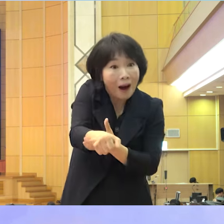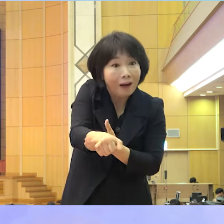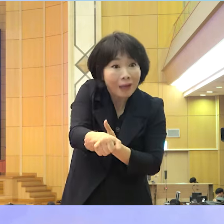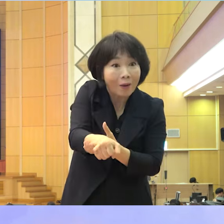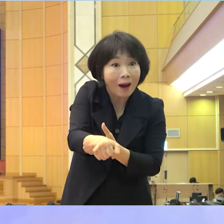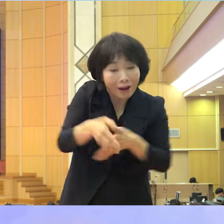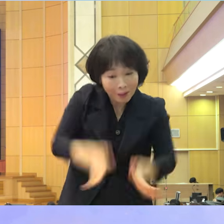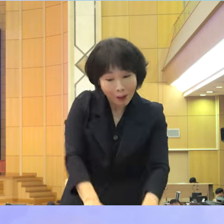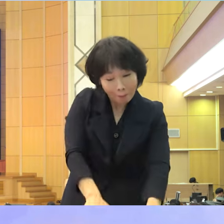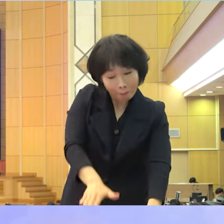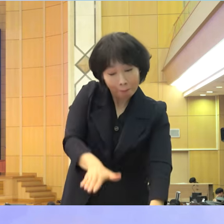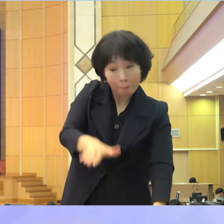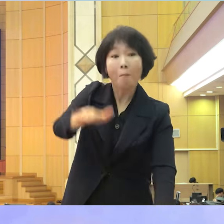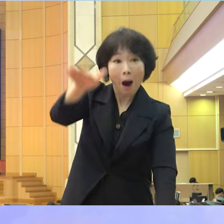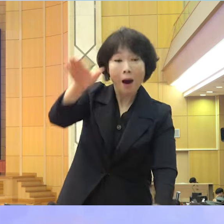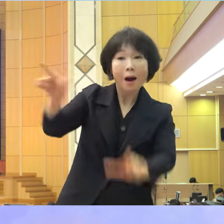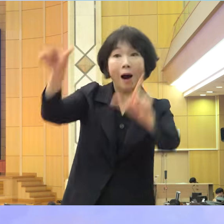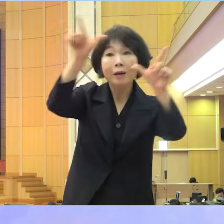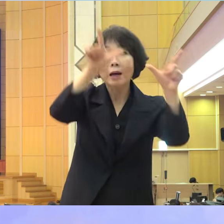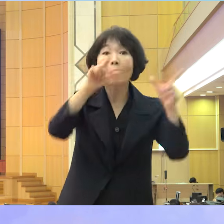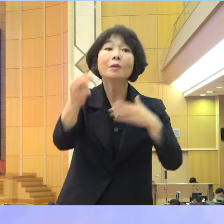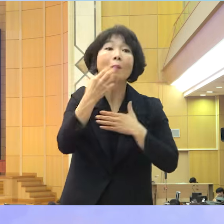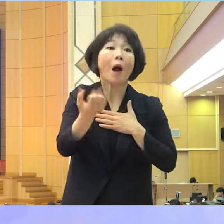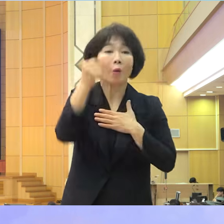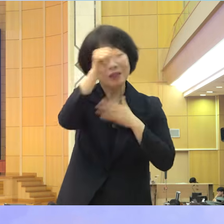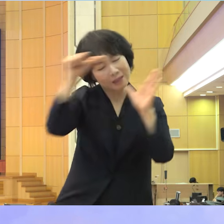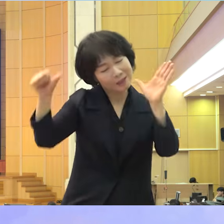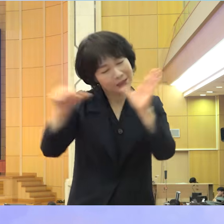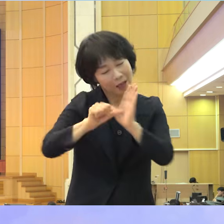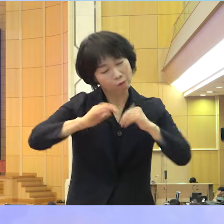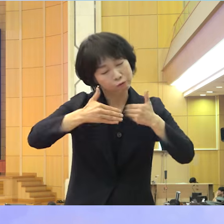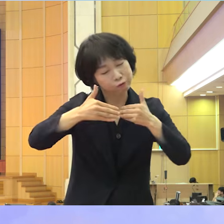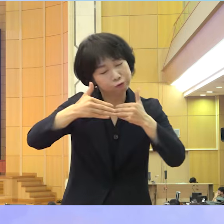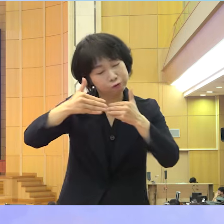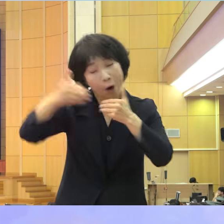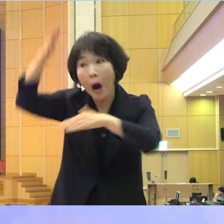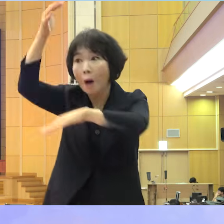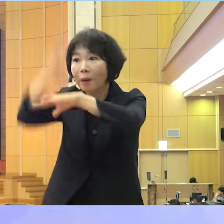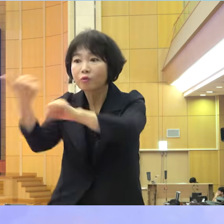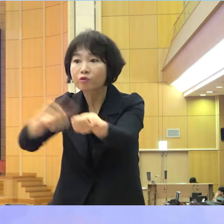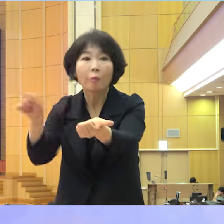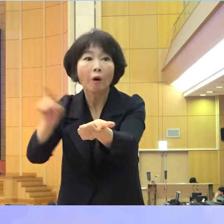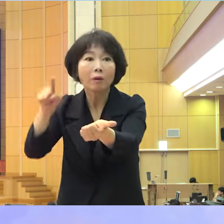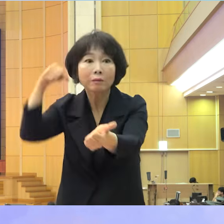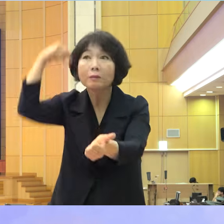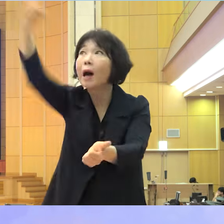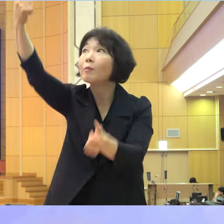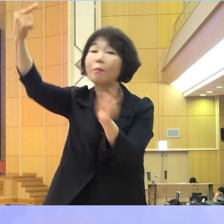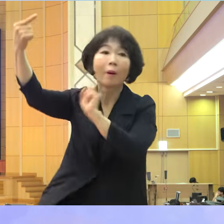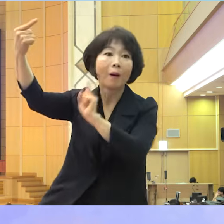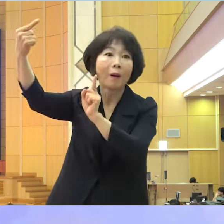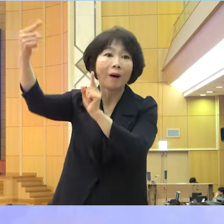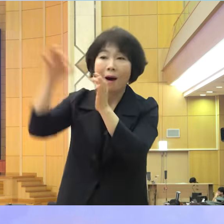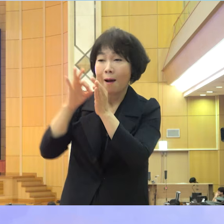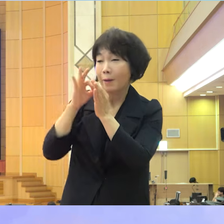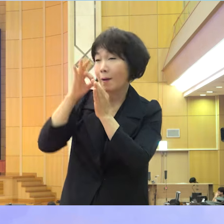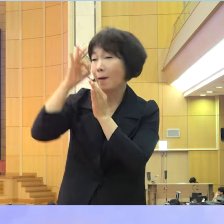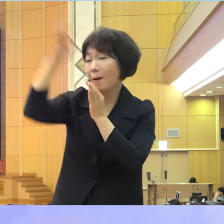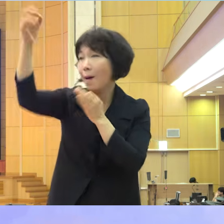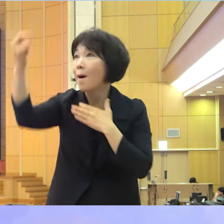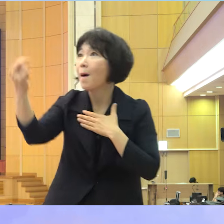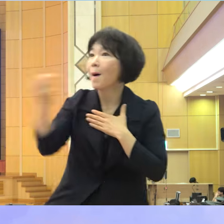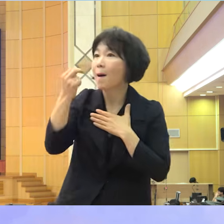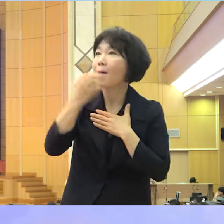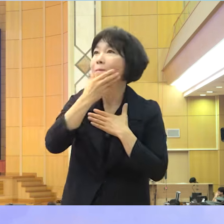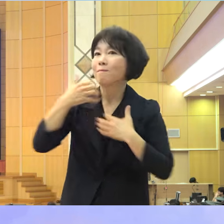세상에 태어나면 사람으로 살 수 있는 생이기 때문에 인생이 끝나면 영생으로 이어지는 거예요.